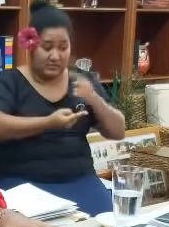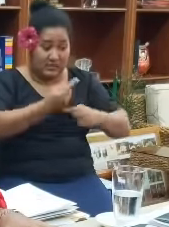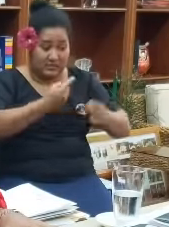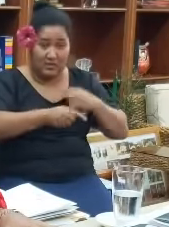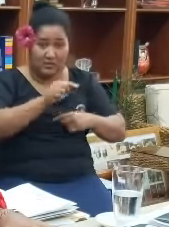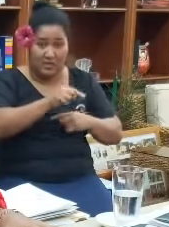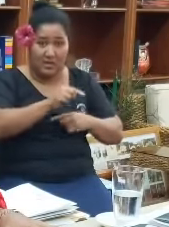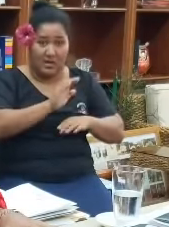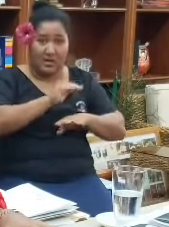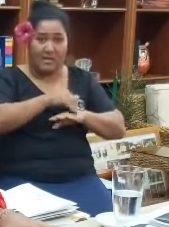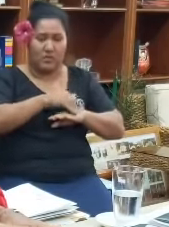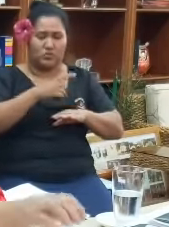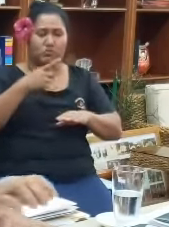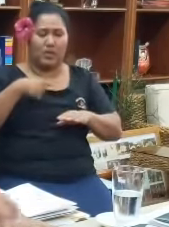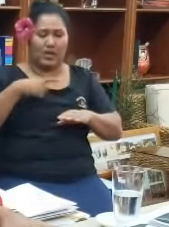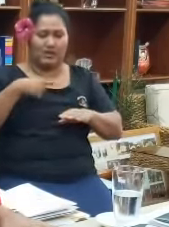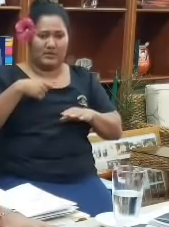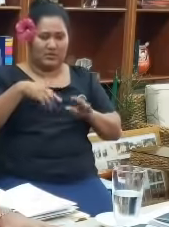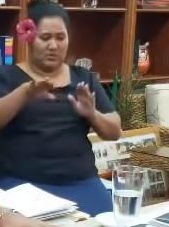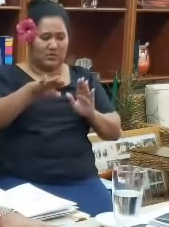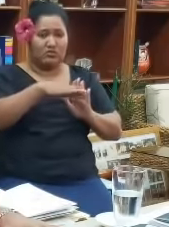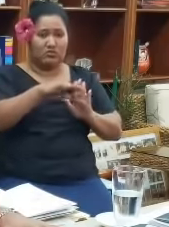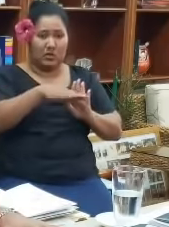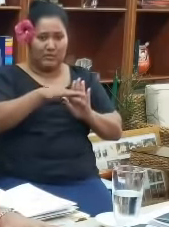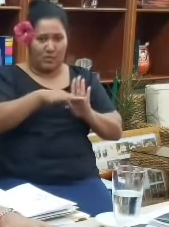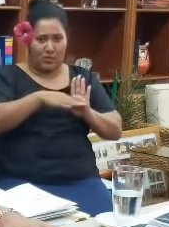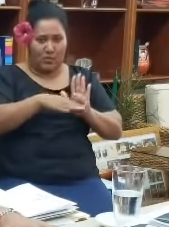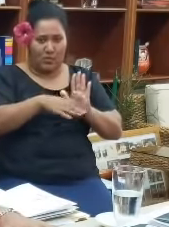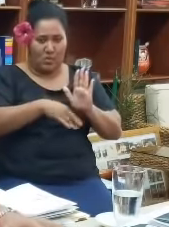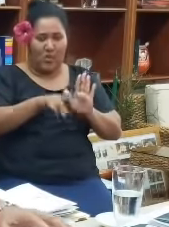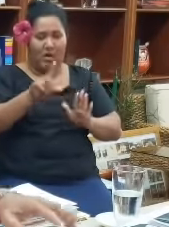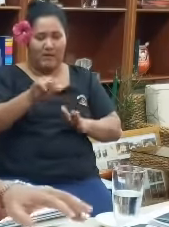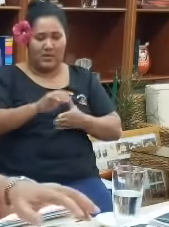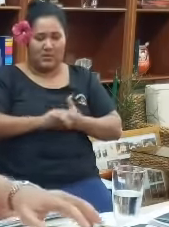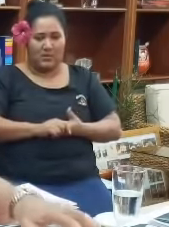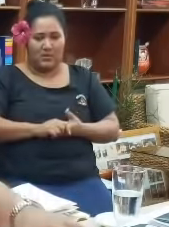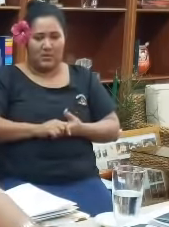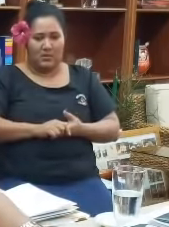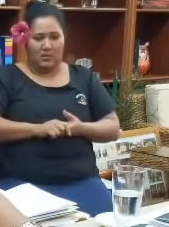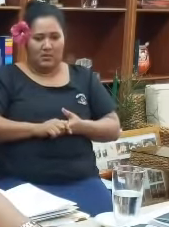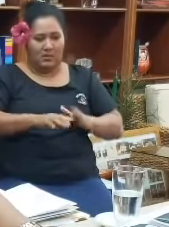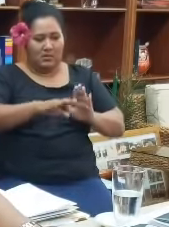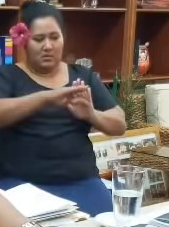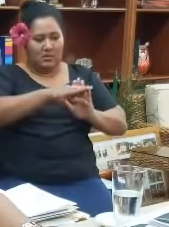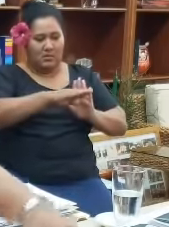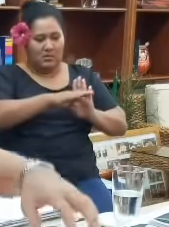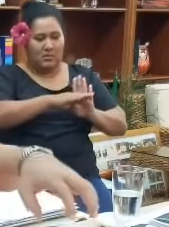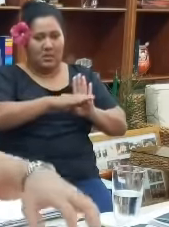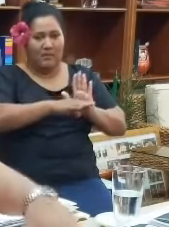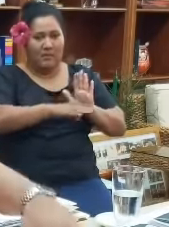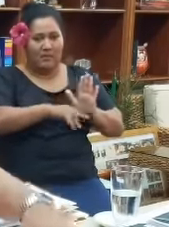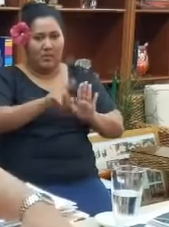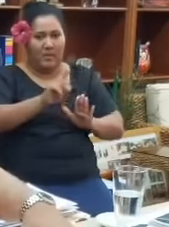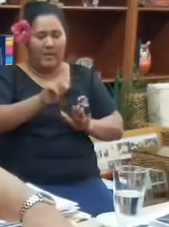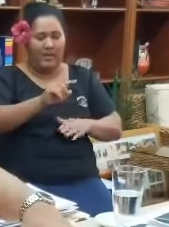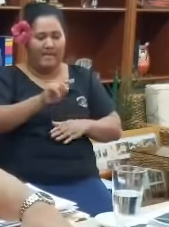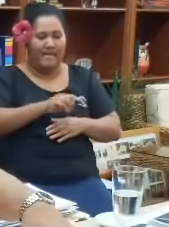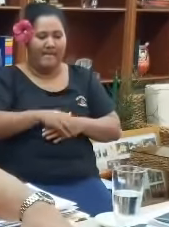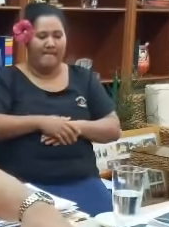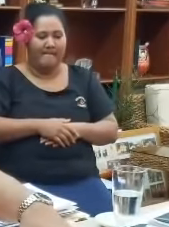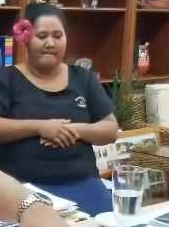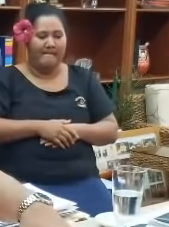Je suis là, je suis là, je suis là. Je suis là, je suis là. Je